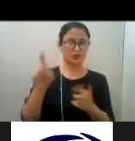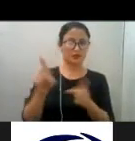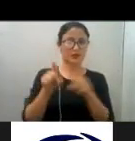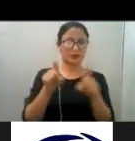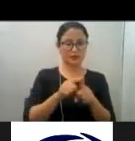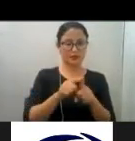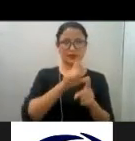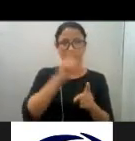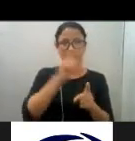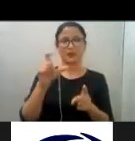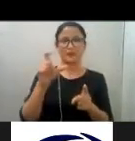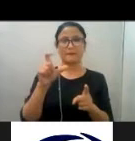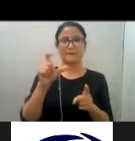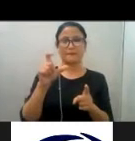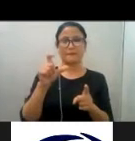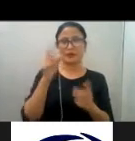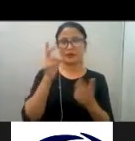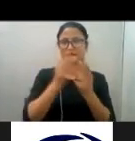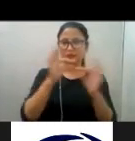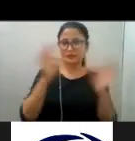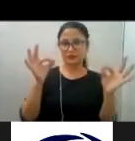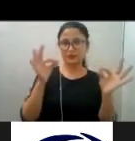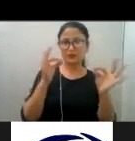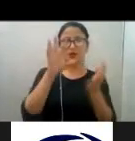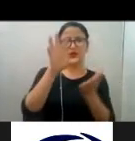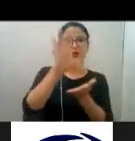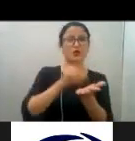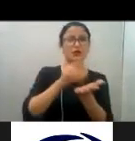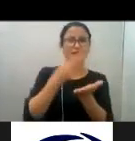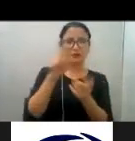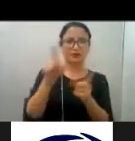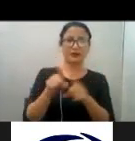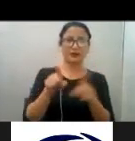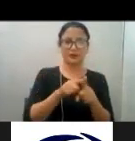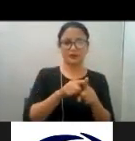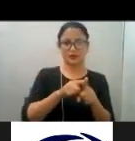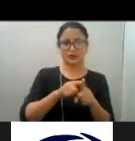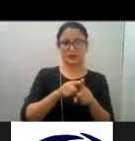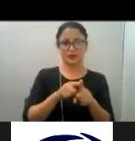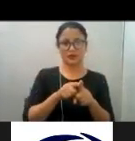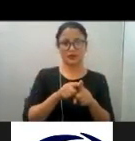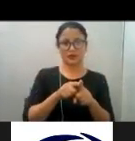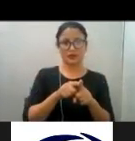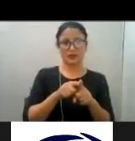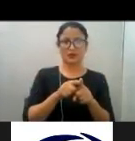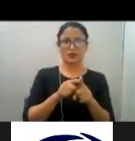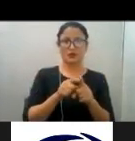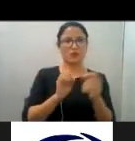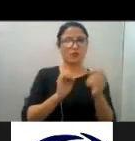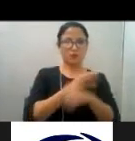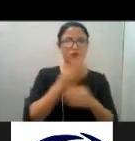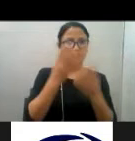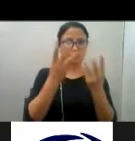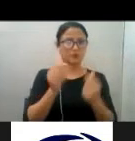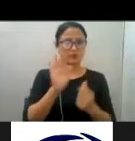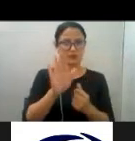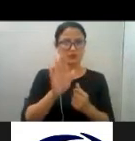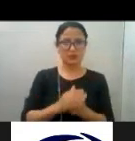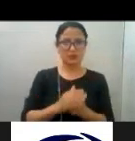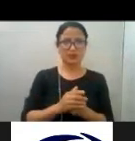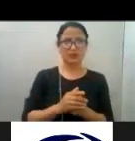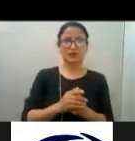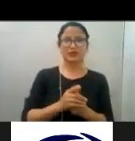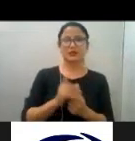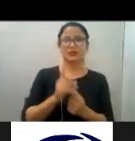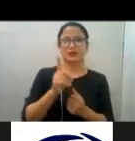नेपालको यस्तै विभिन्न तथ्याङ्कहरू हेर्दाखेरि पनि यो दर चाहिँ एकदम बढ्दो छ। हरेक दिन 20